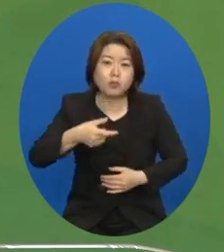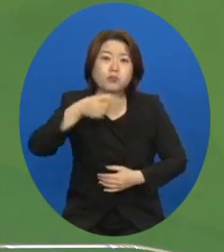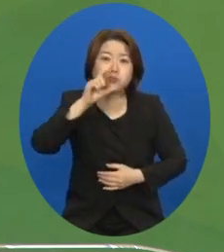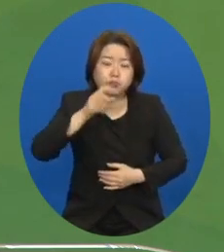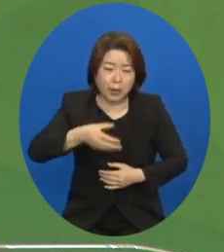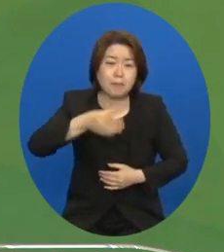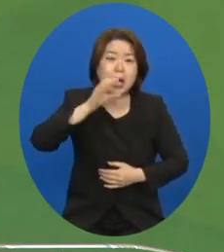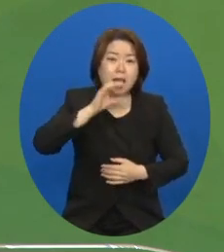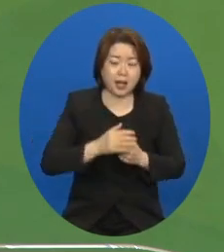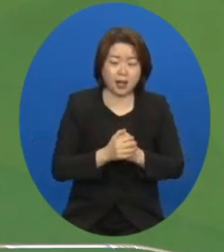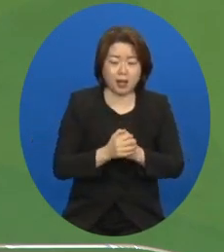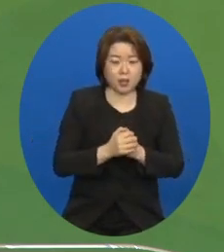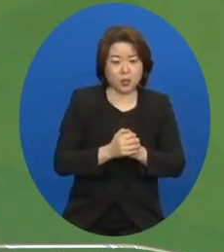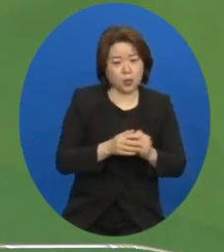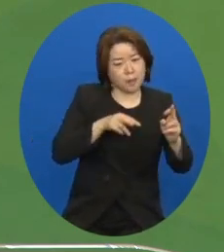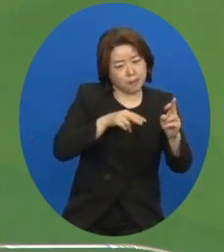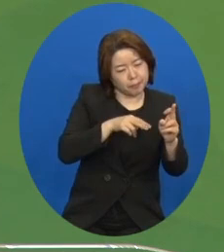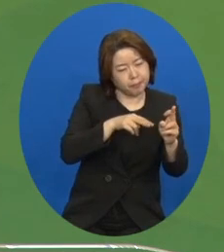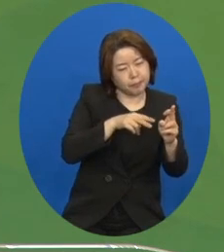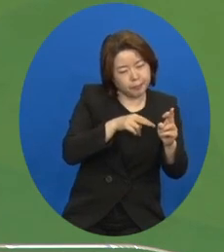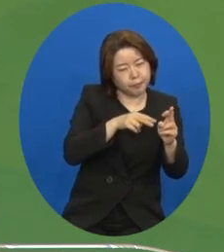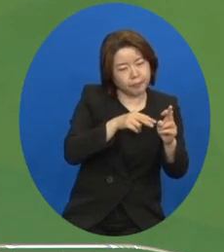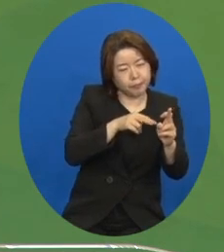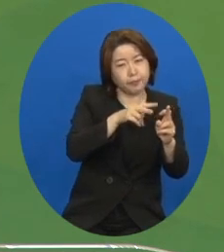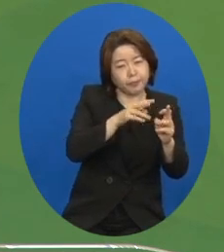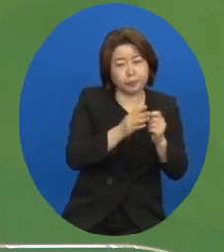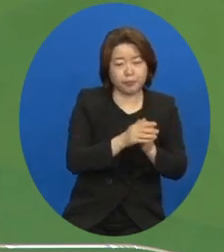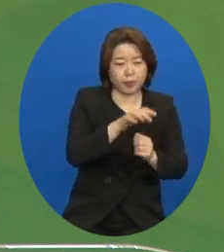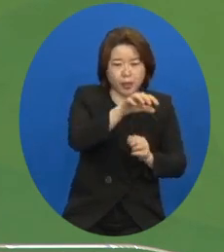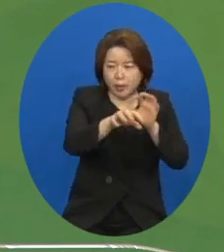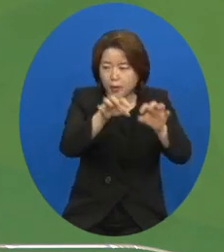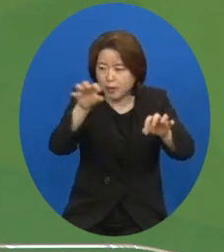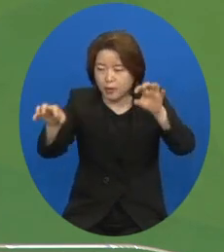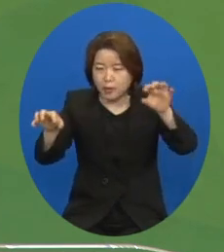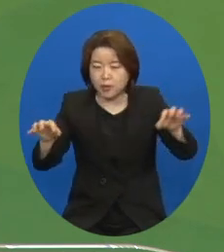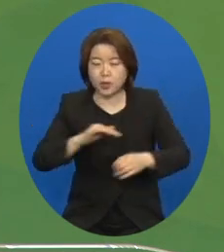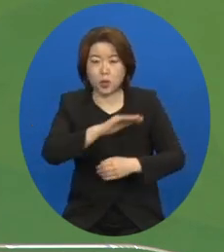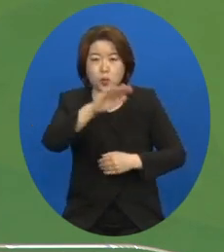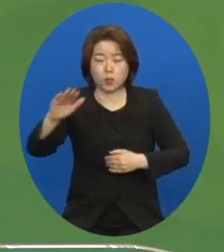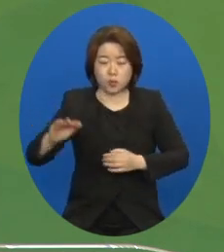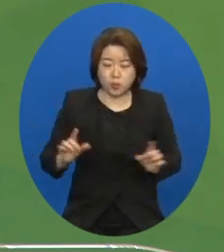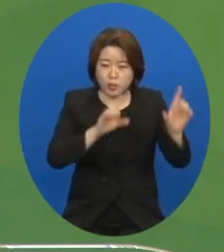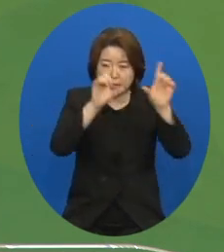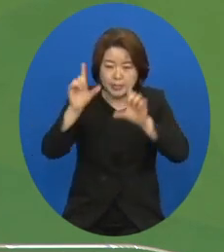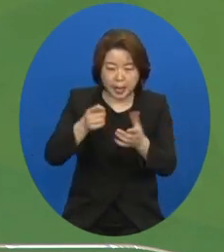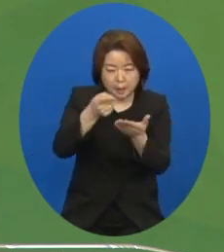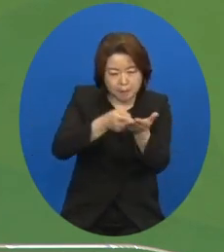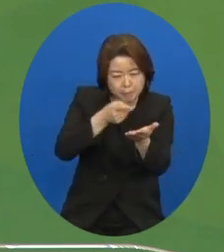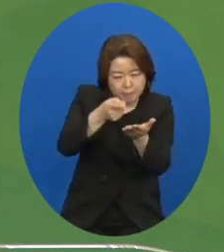마시면서 꾸준히 걸어왔습니다. 여기저기서 우리는 우리의 삶을